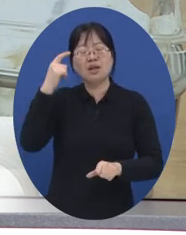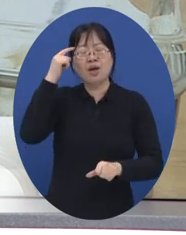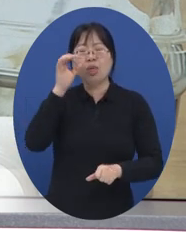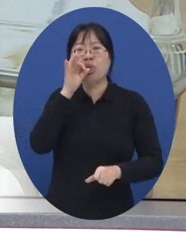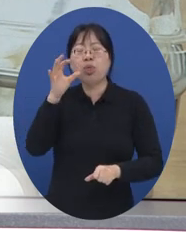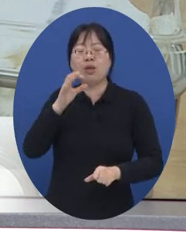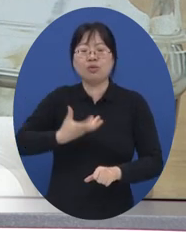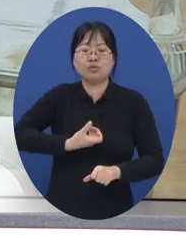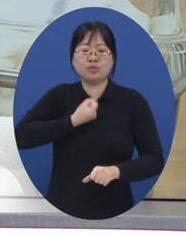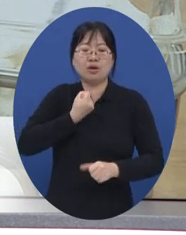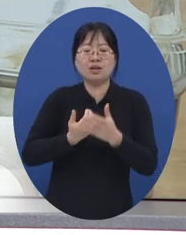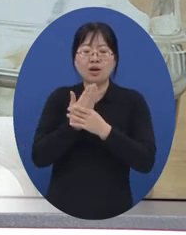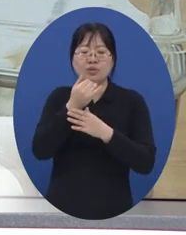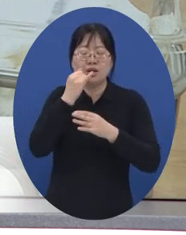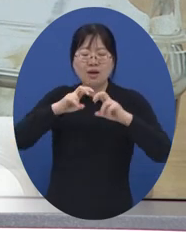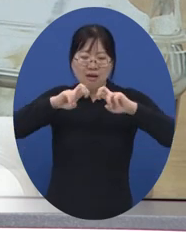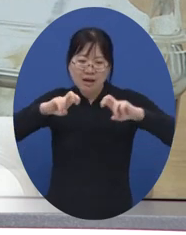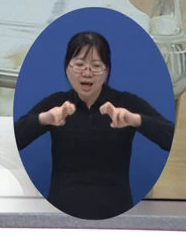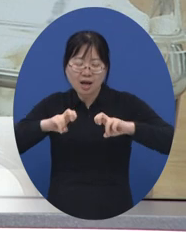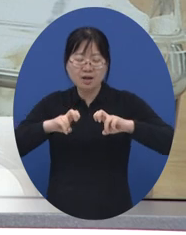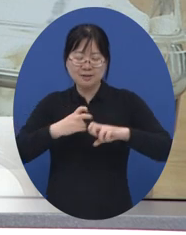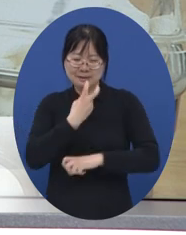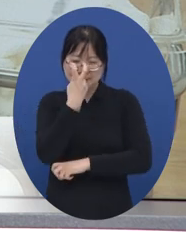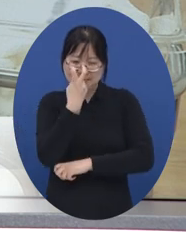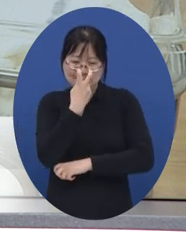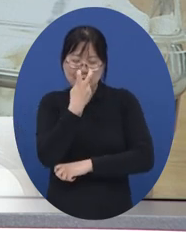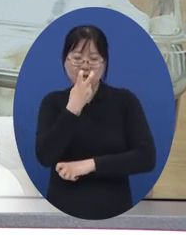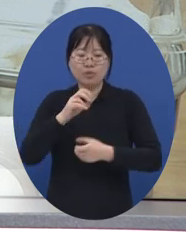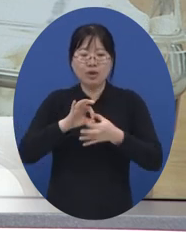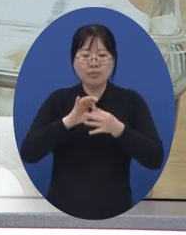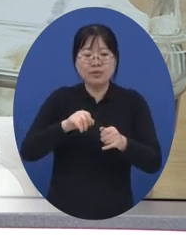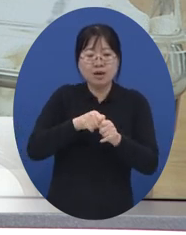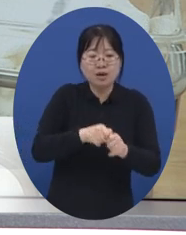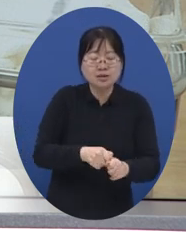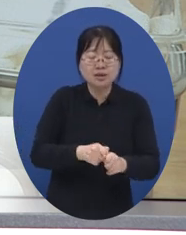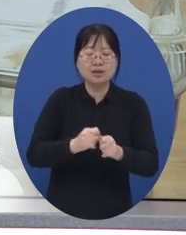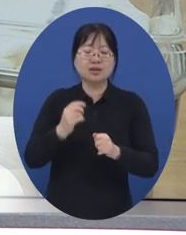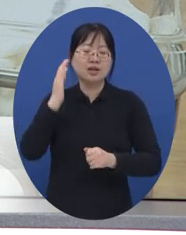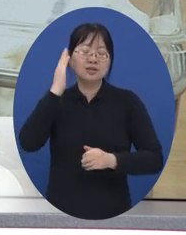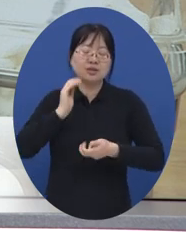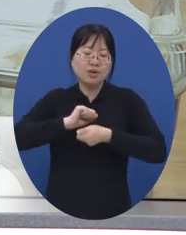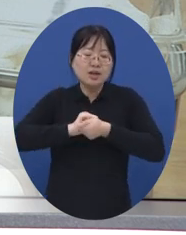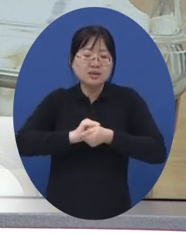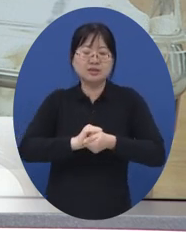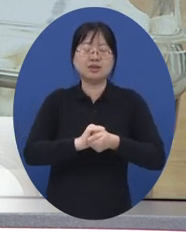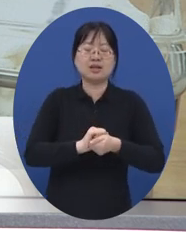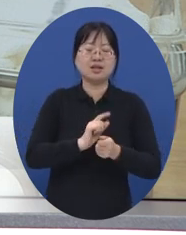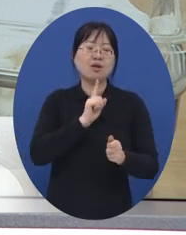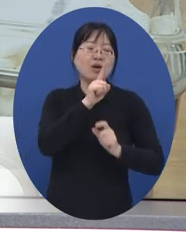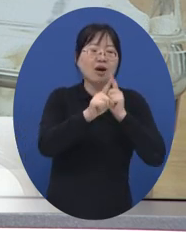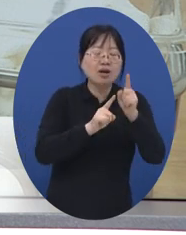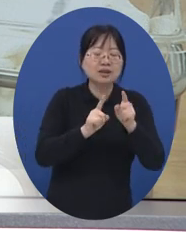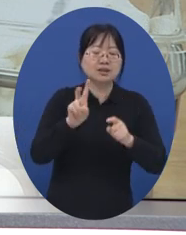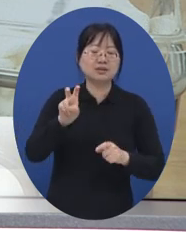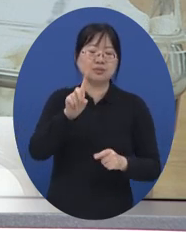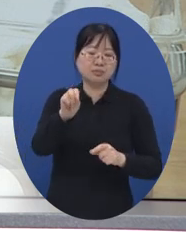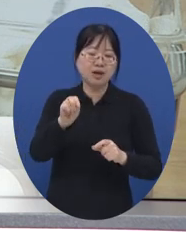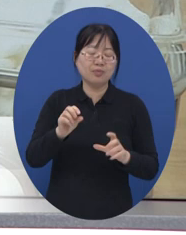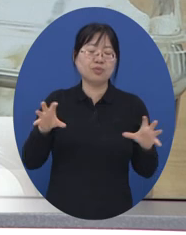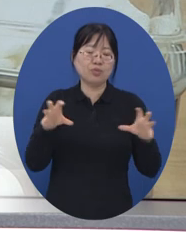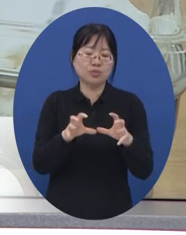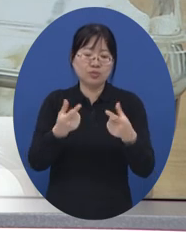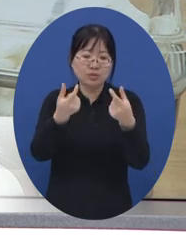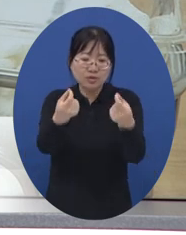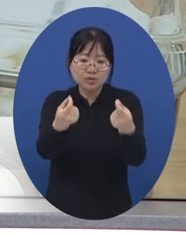있었죠 진상 규명과 관계자 처벌을 요구하는 청와대 국민 청원 n 21만 명이 넘게 동참할 정도로 관심이